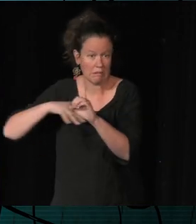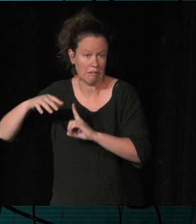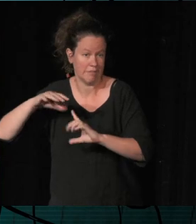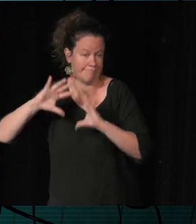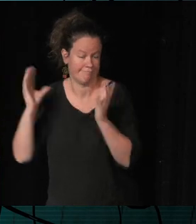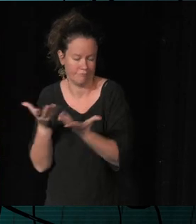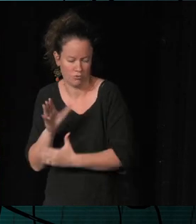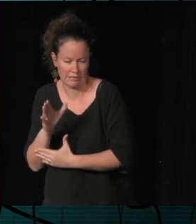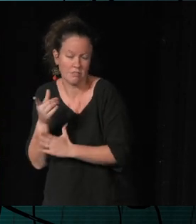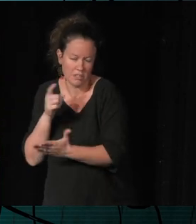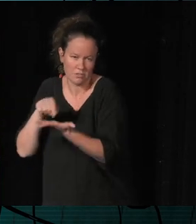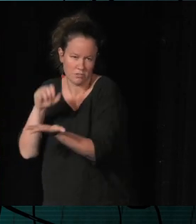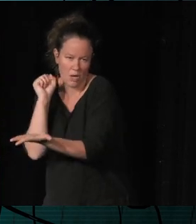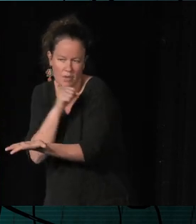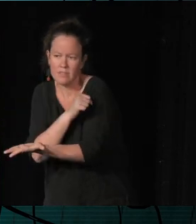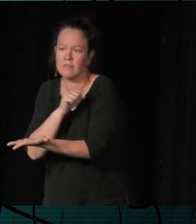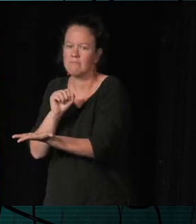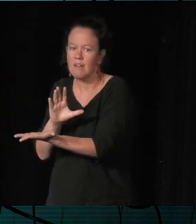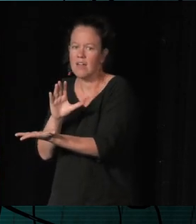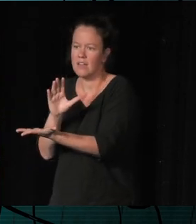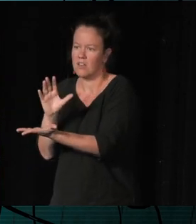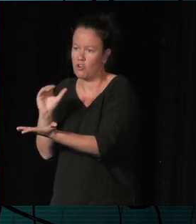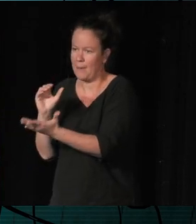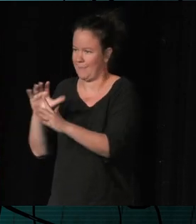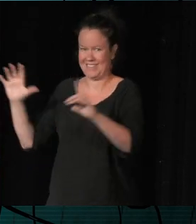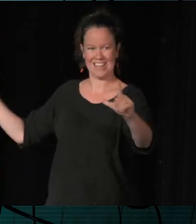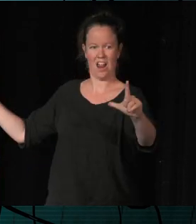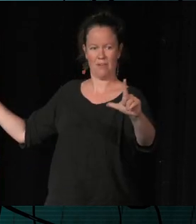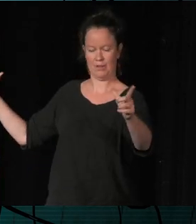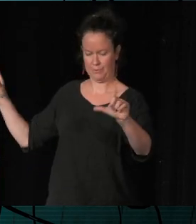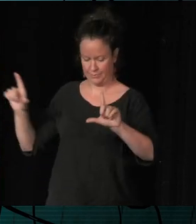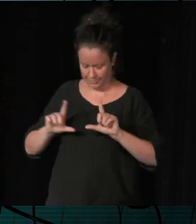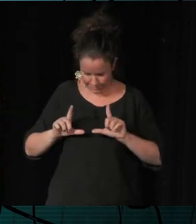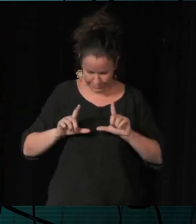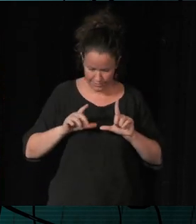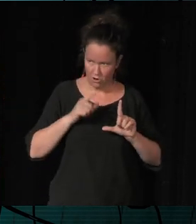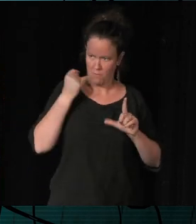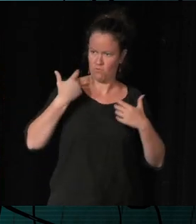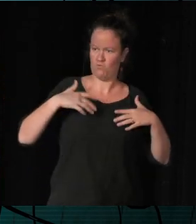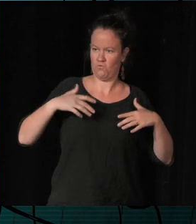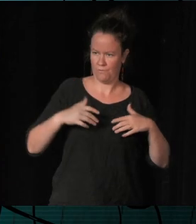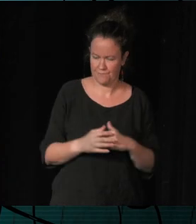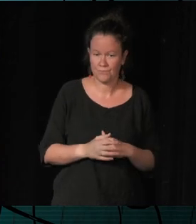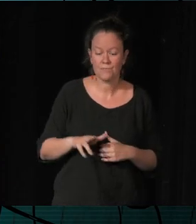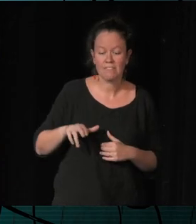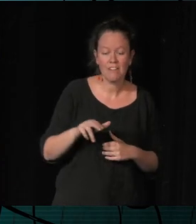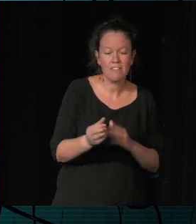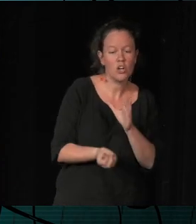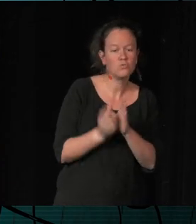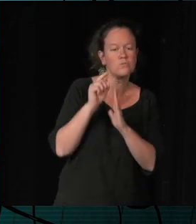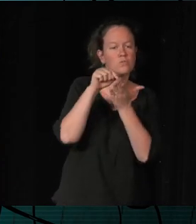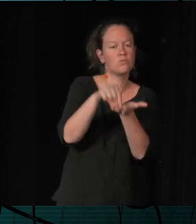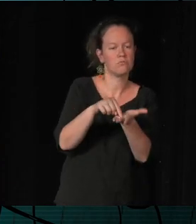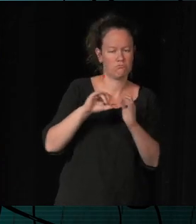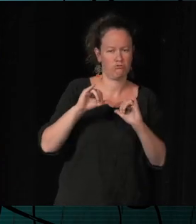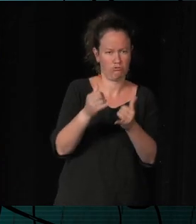quelque chose qui nous parle également. Et là, il y a un futur jeu à venir hongkongais qui s'appelle Name of the Wheel, et qui ressemble pas à grand